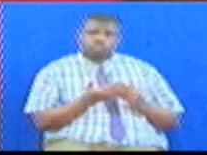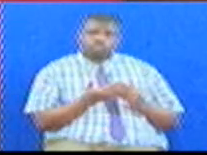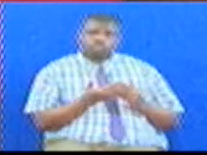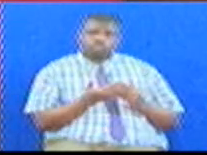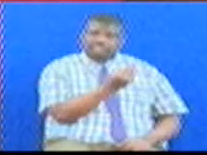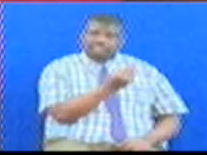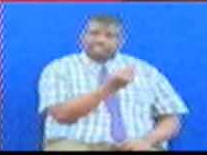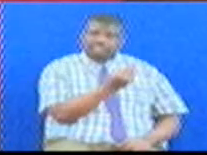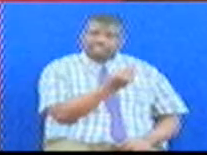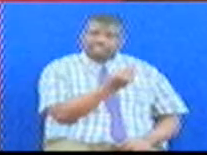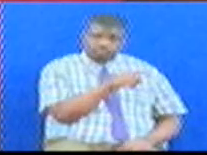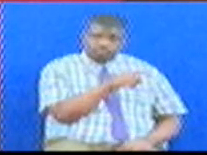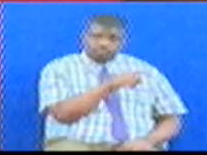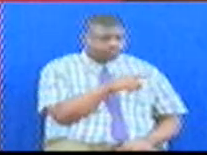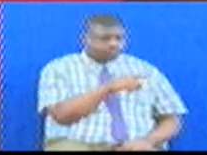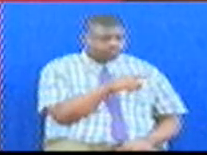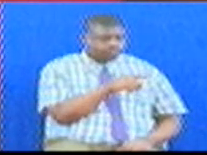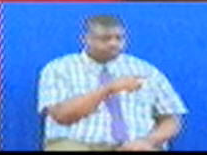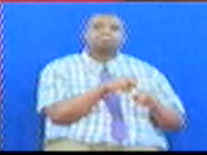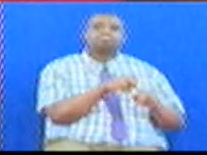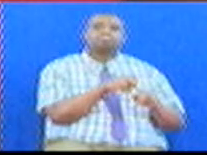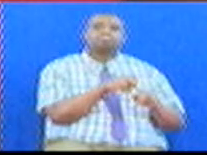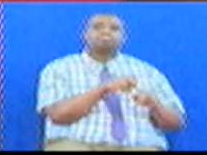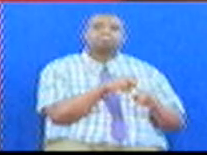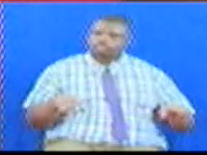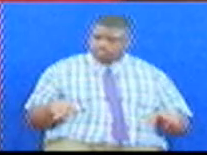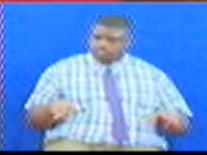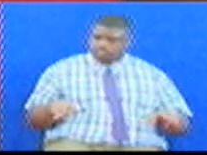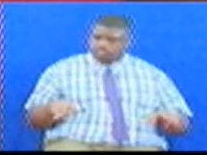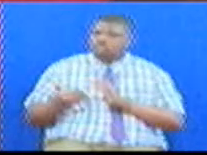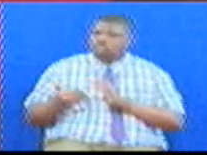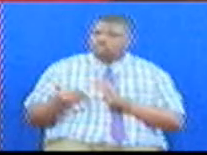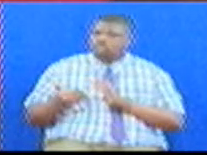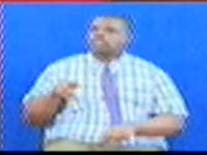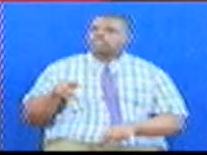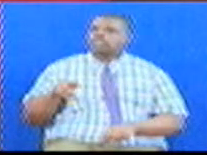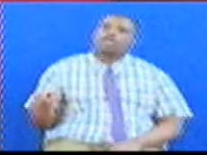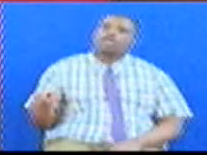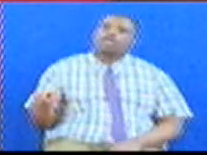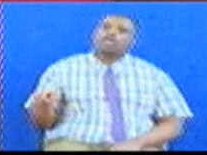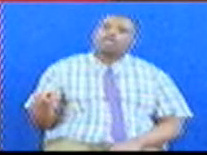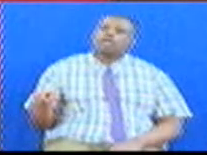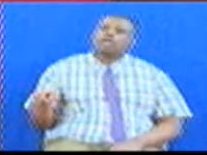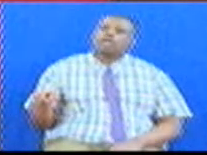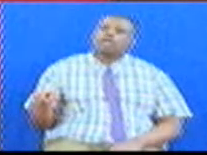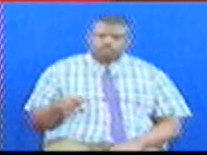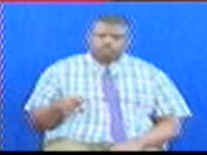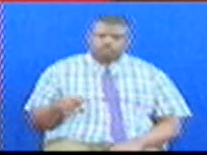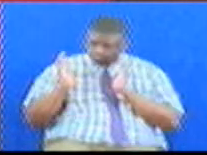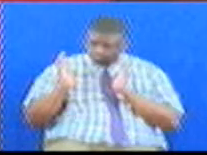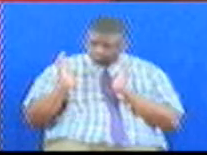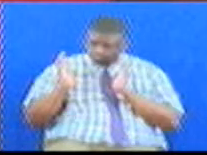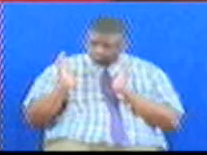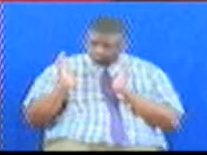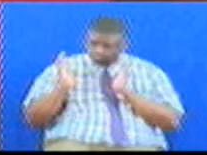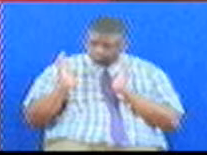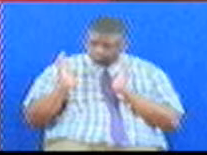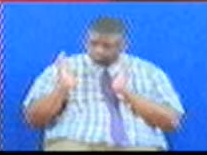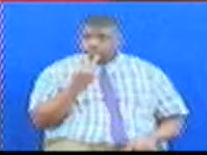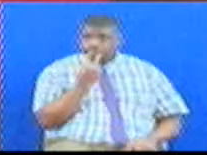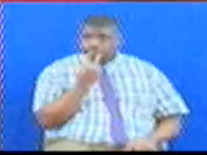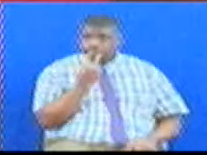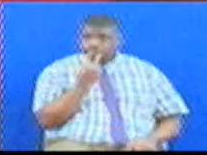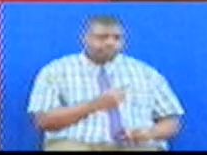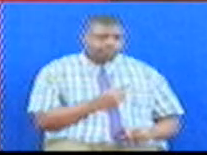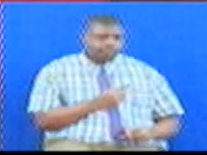kuapia in person mahakamani, aapie mwanasheria mkuu. Hili unaweza ukaliangalia kwa